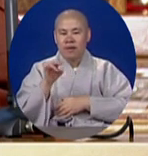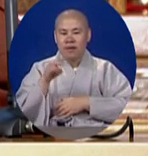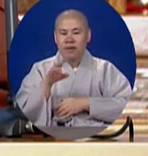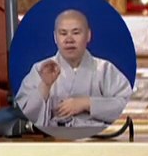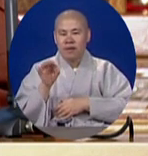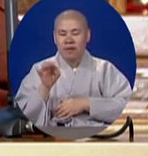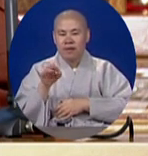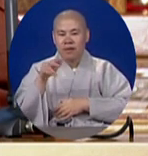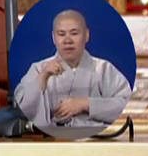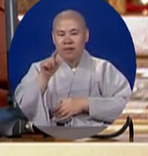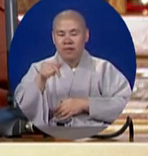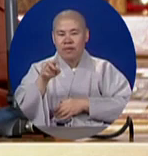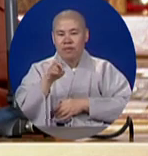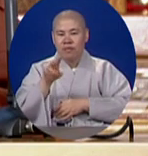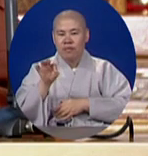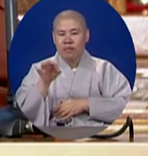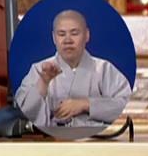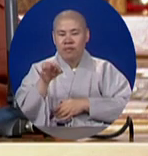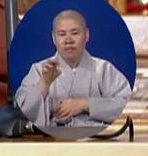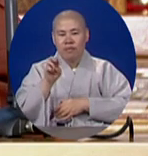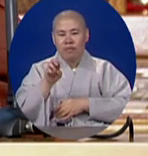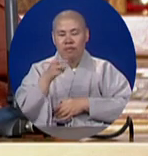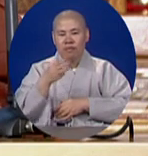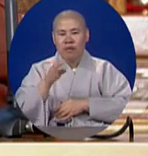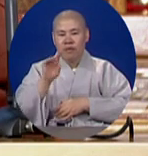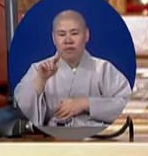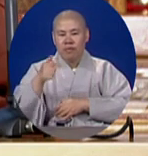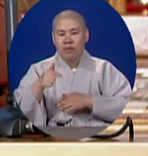이상정멸분 제14에